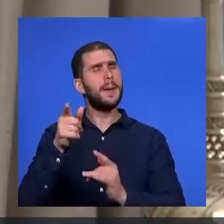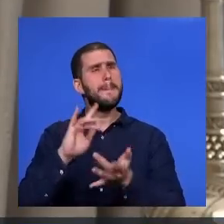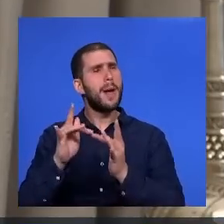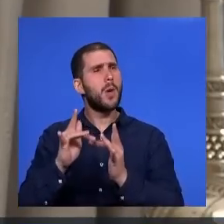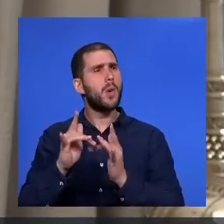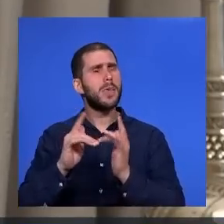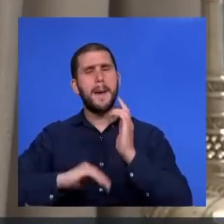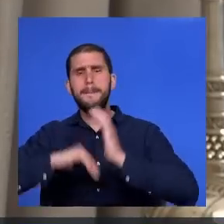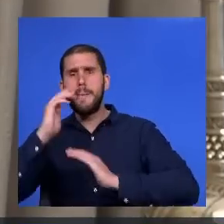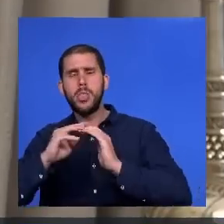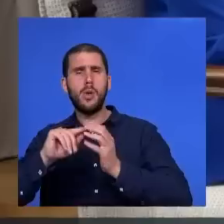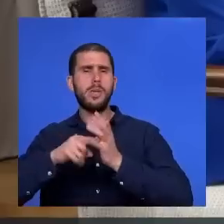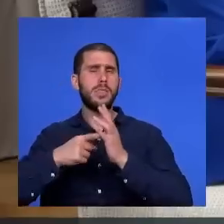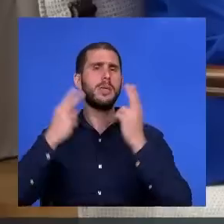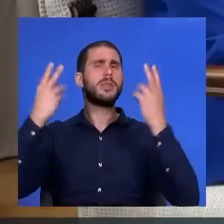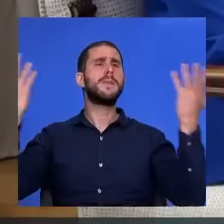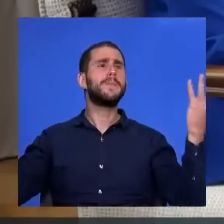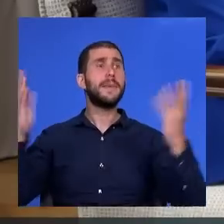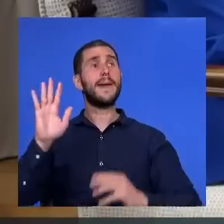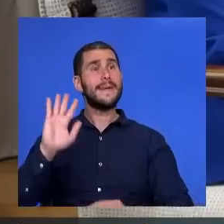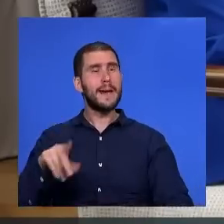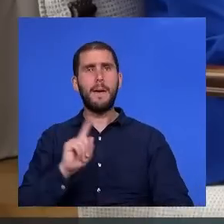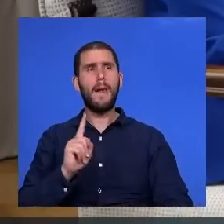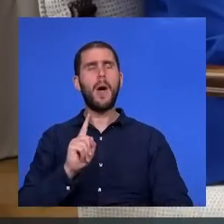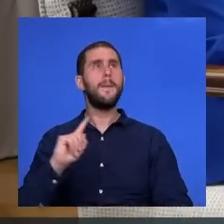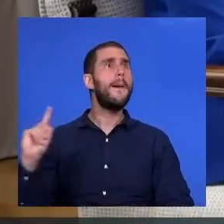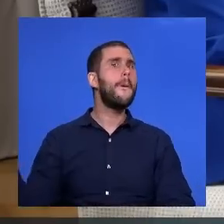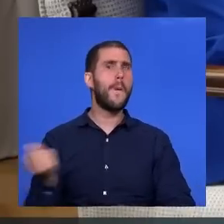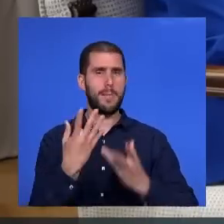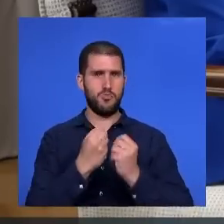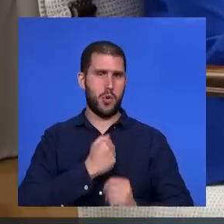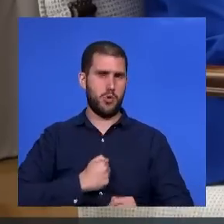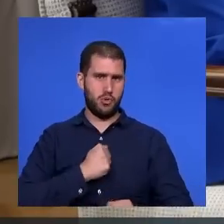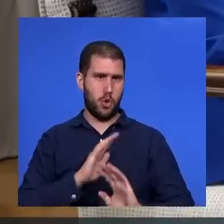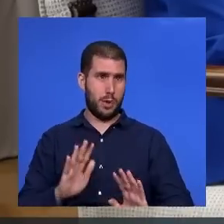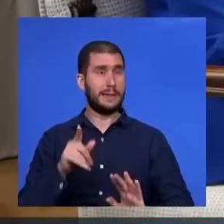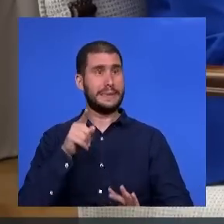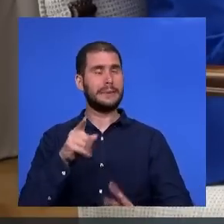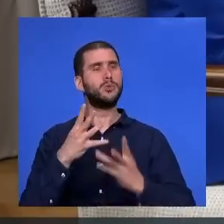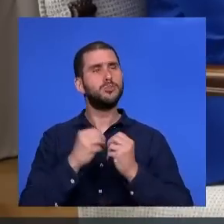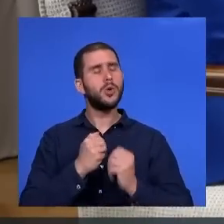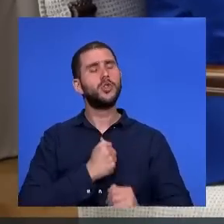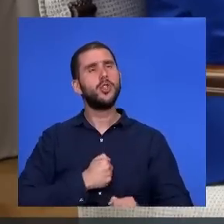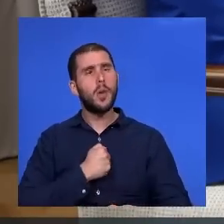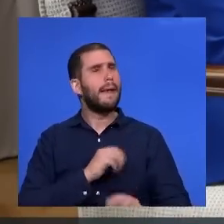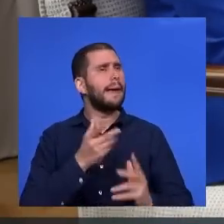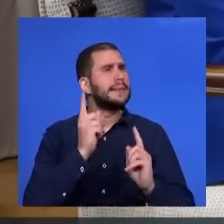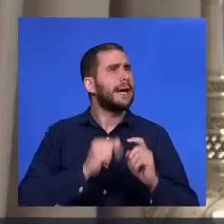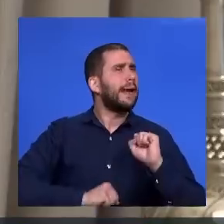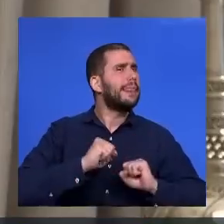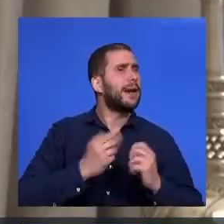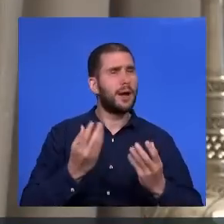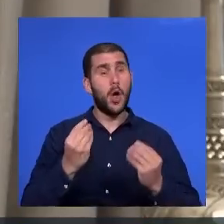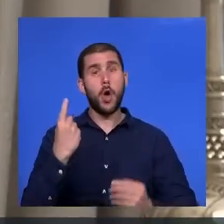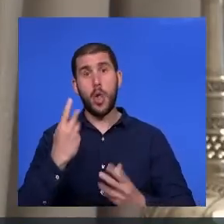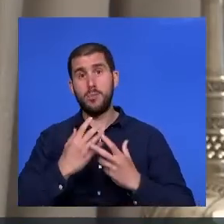בונות ולשם שמיים. גם לא מדובר בכל המשפחות השכולות, מדובר במשפחות שכולות. אז איך צריך לנהוג? רגע, כל